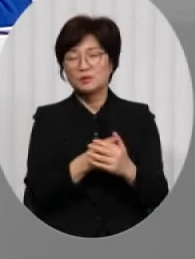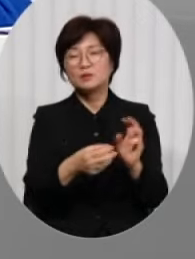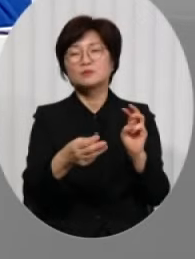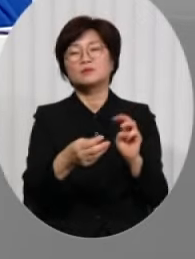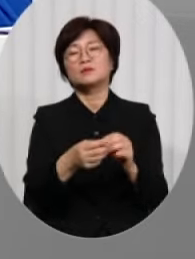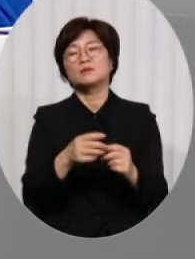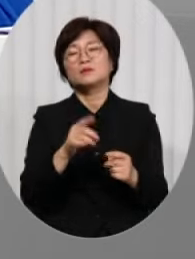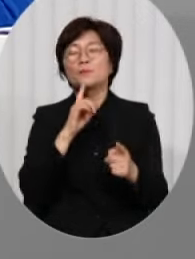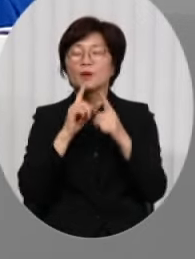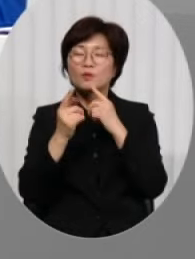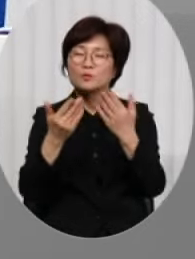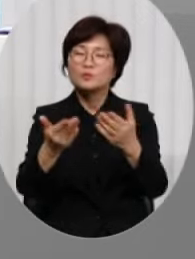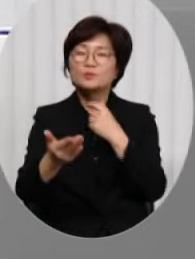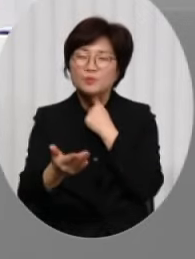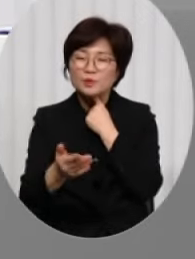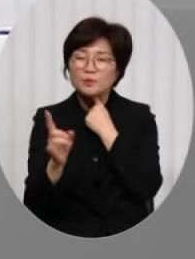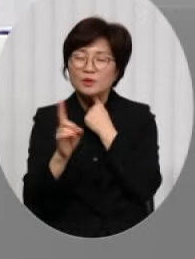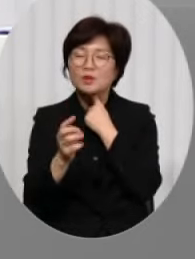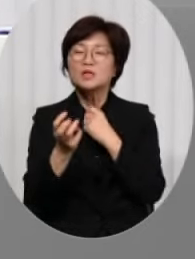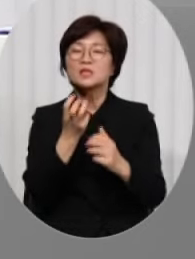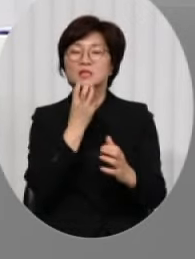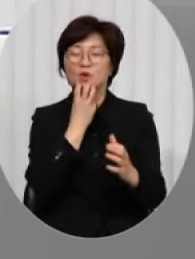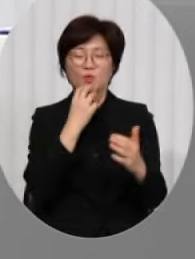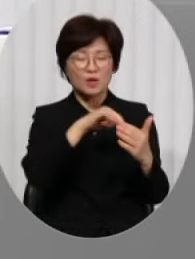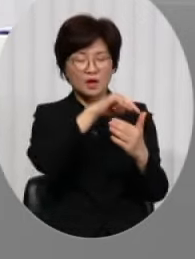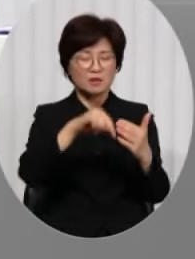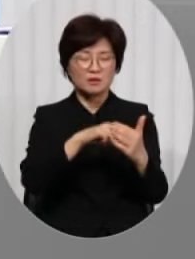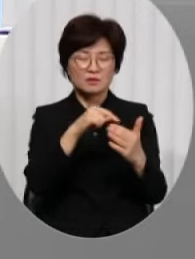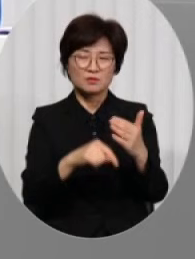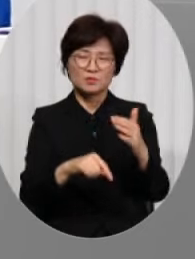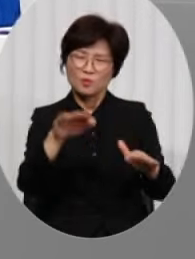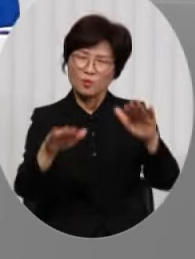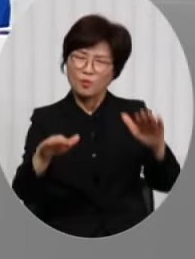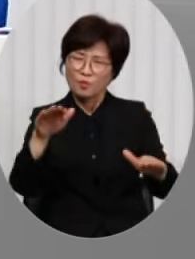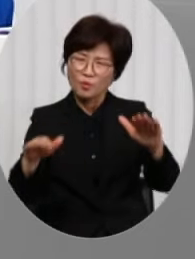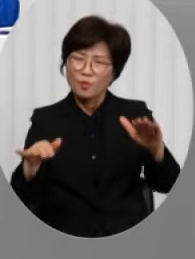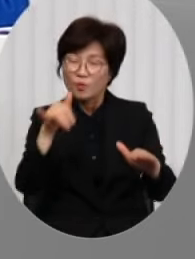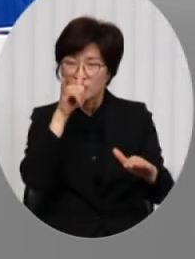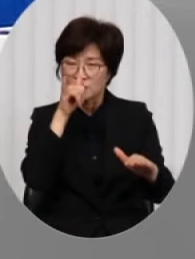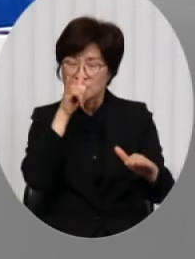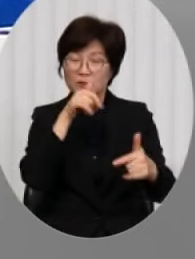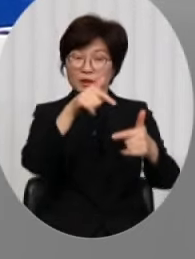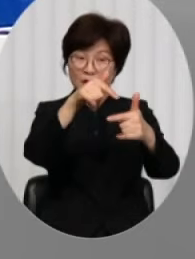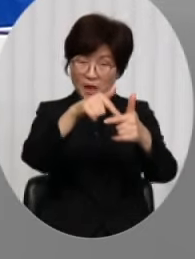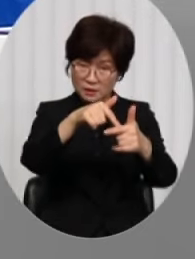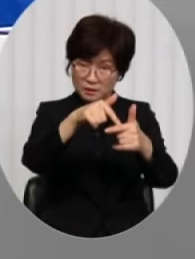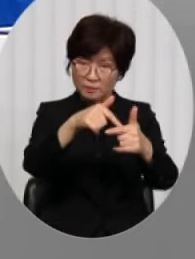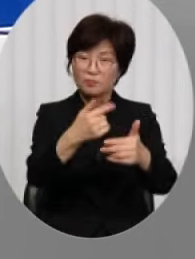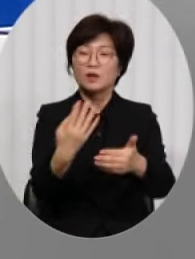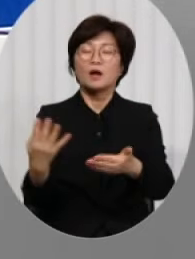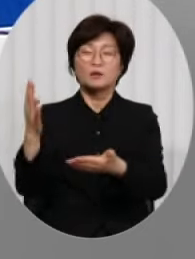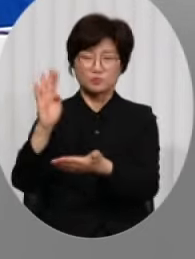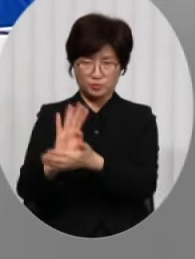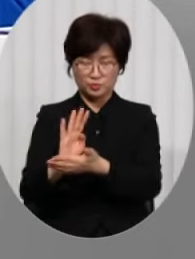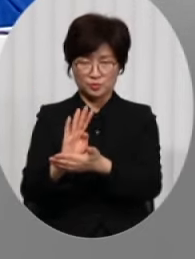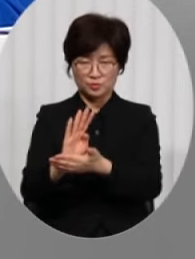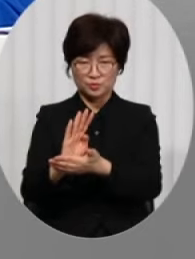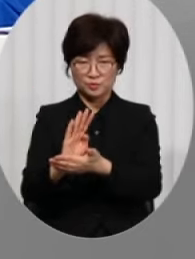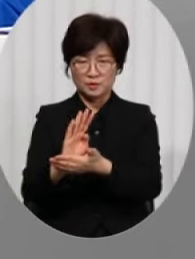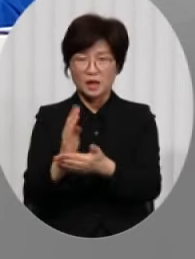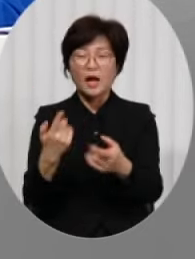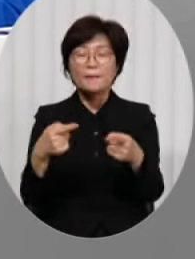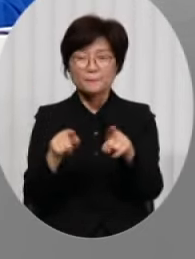드려보고 싶어요. 저희가 서울 안에서도 불균형이 있지 않습니까? 그러면은 이걸 강남과 강북이 더불어 잘 살게 균형 발전하기